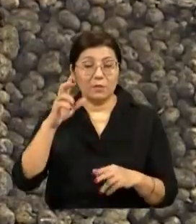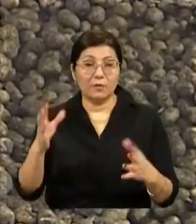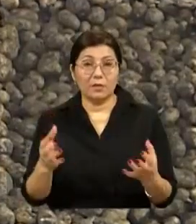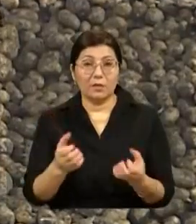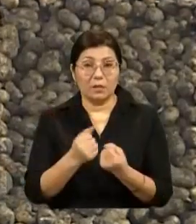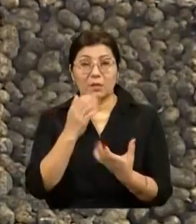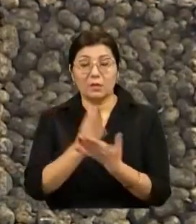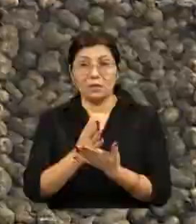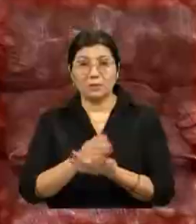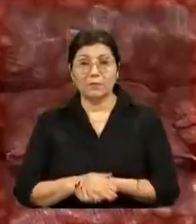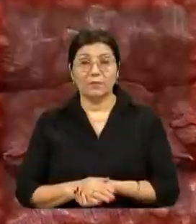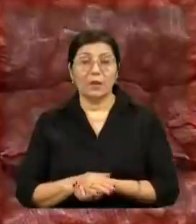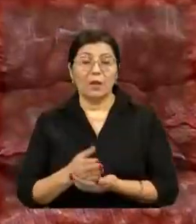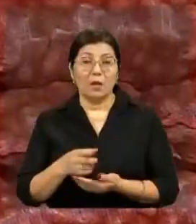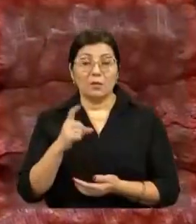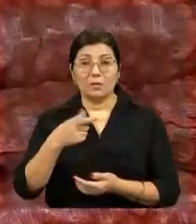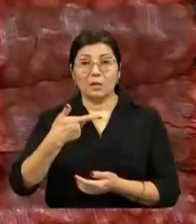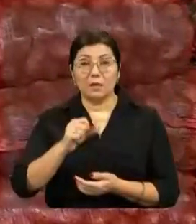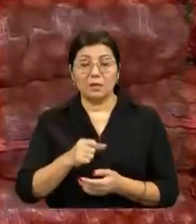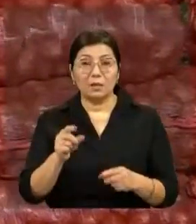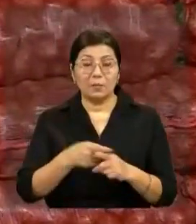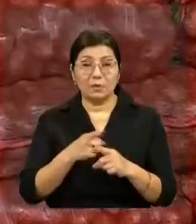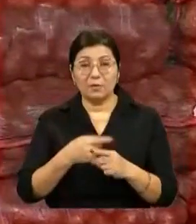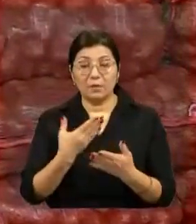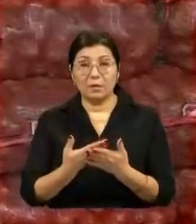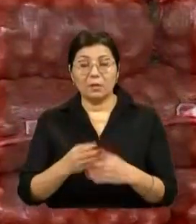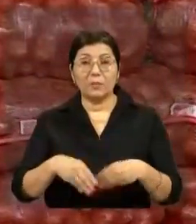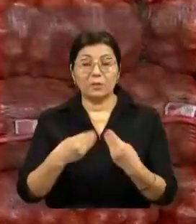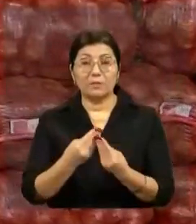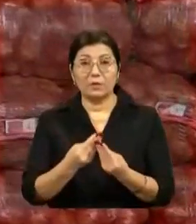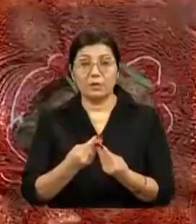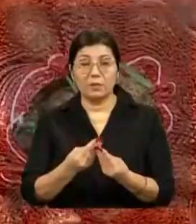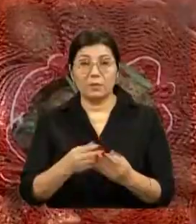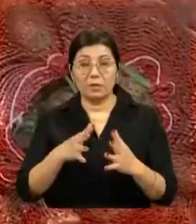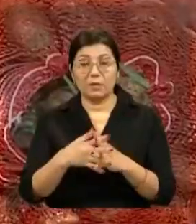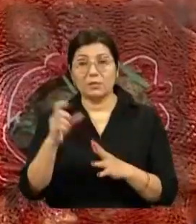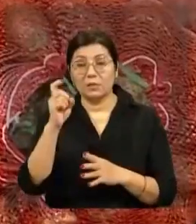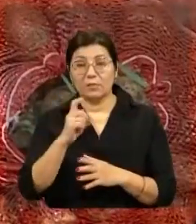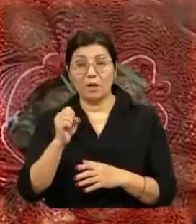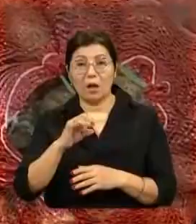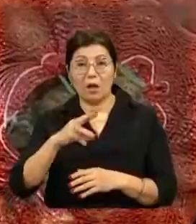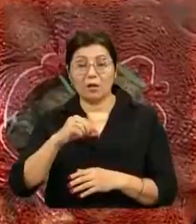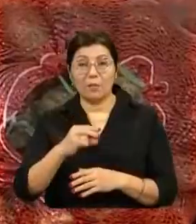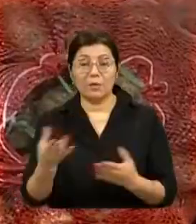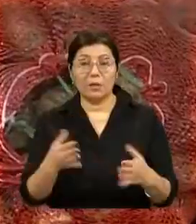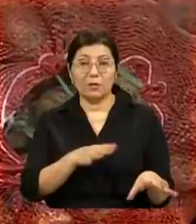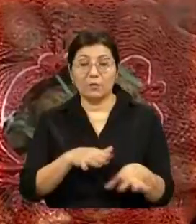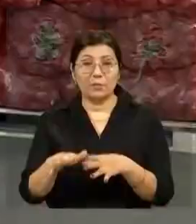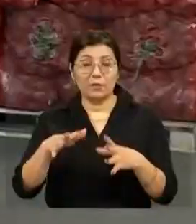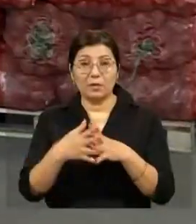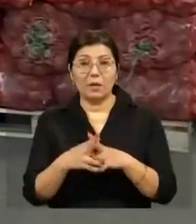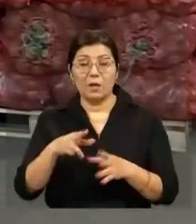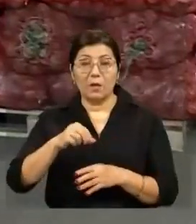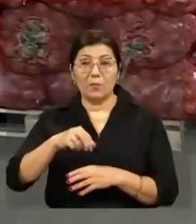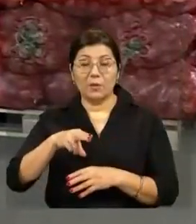высокому валовому сбору. Порядка 100 гектаров под картофель в выходящем году отвели в уже упоминавшемся крестьянском хозяйстве «Арман», которое действует в селе Петропавловка.